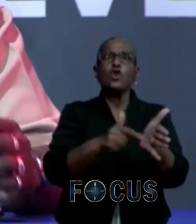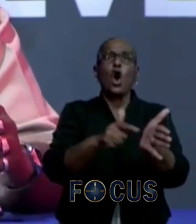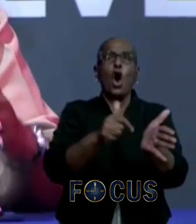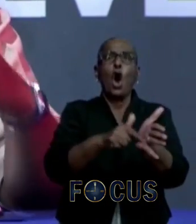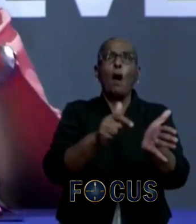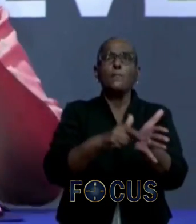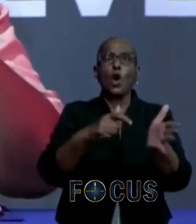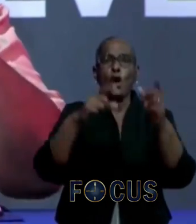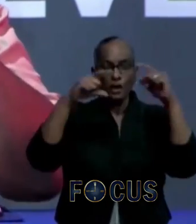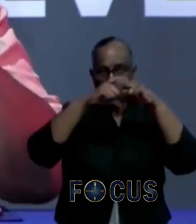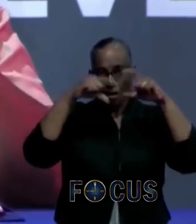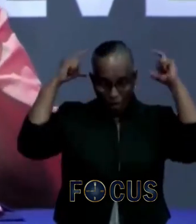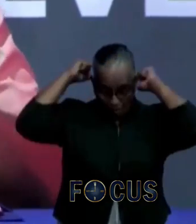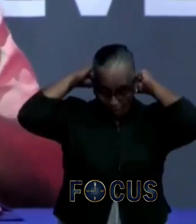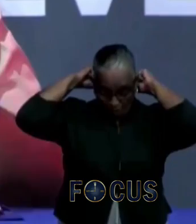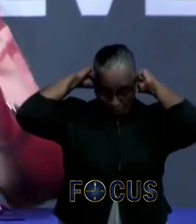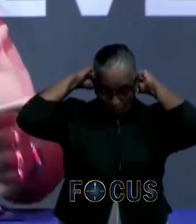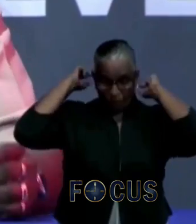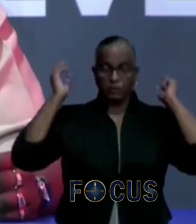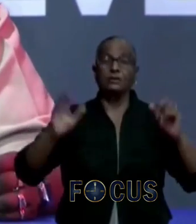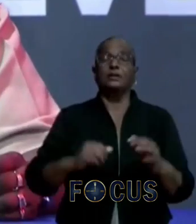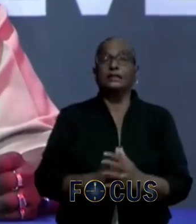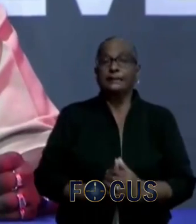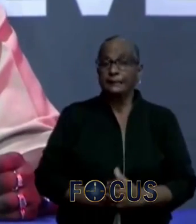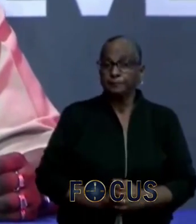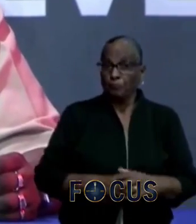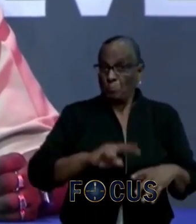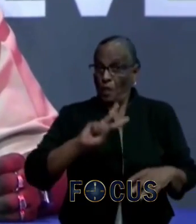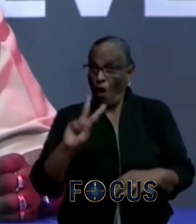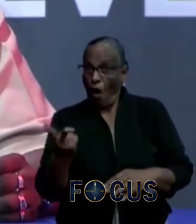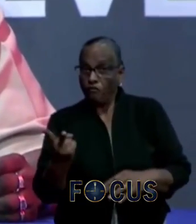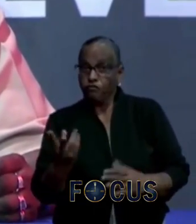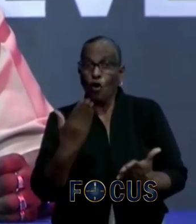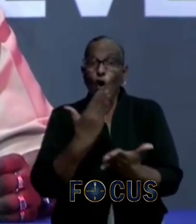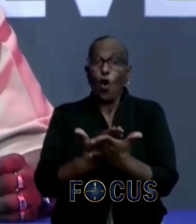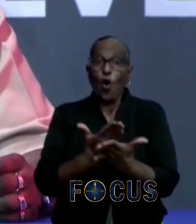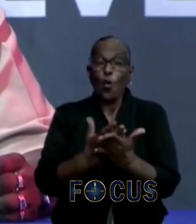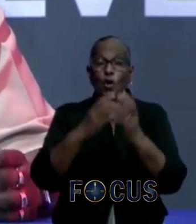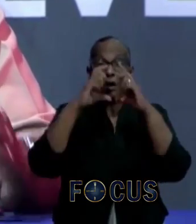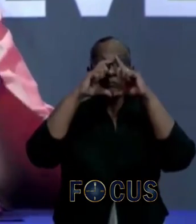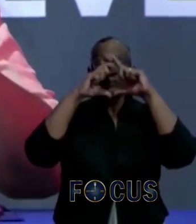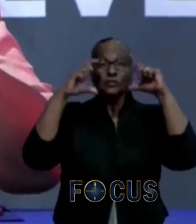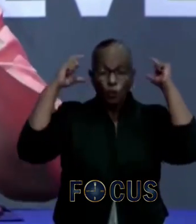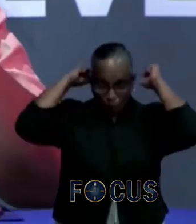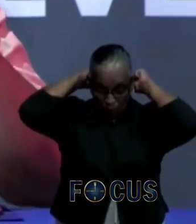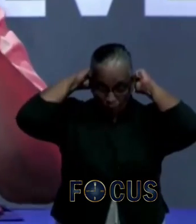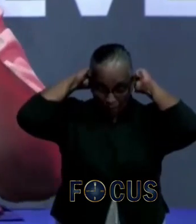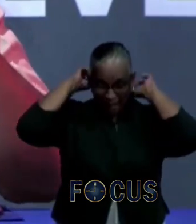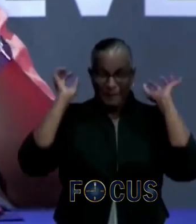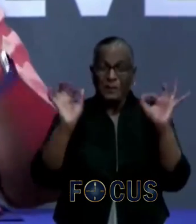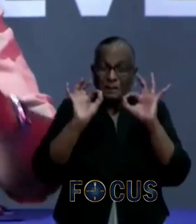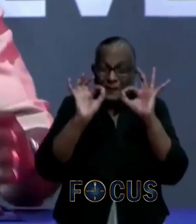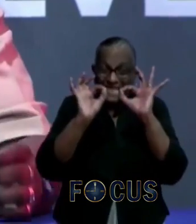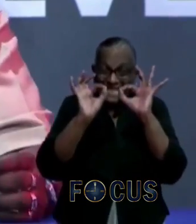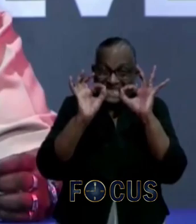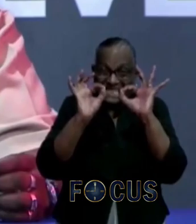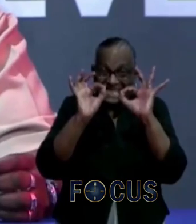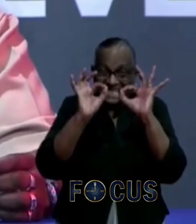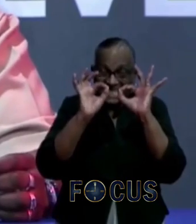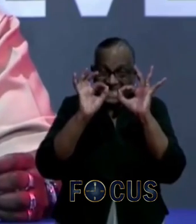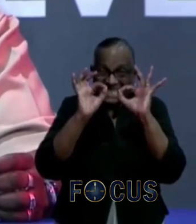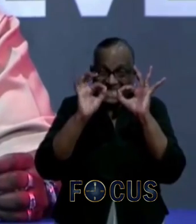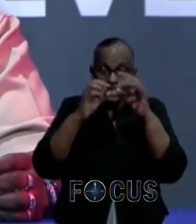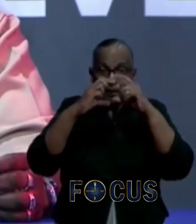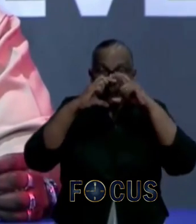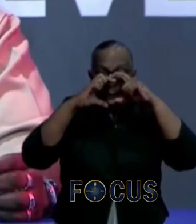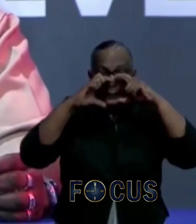Of, futap de noso nanga demofo. Of wakuyo mod bedekken, of wakboem sanisa e tapupe,